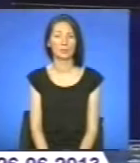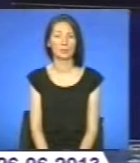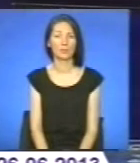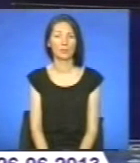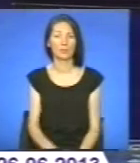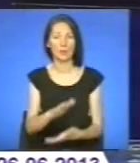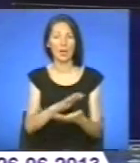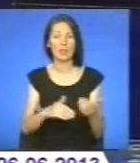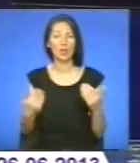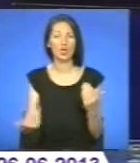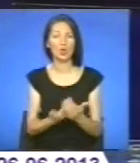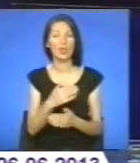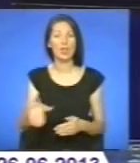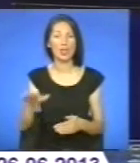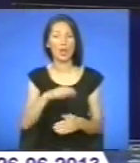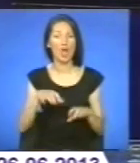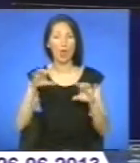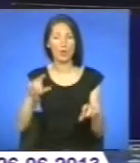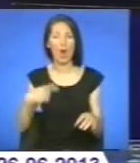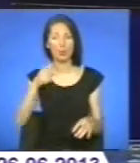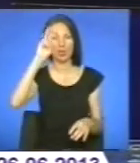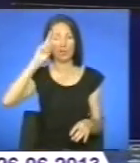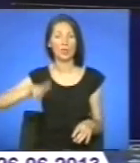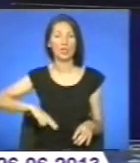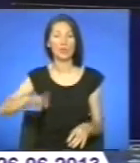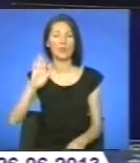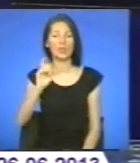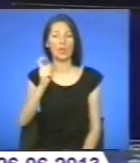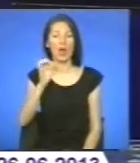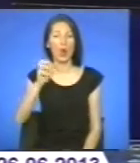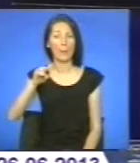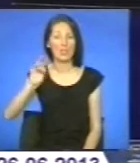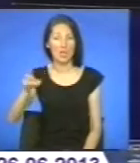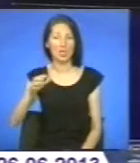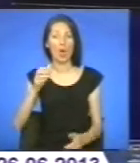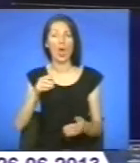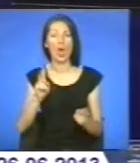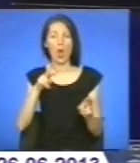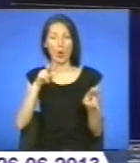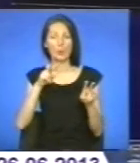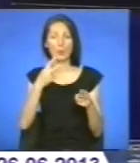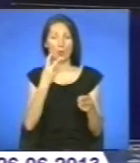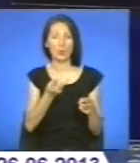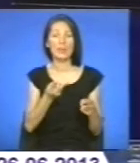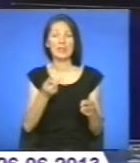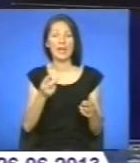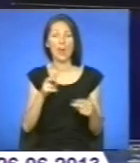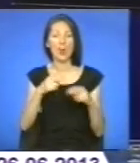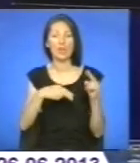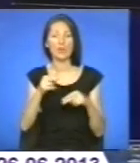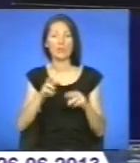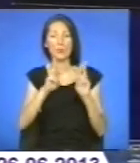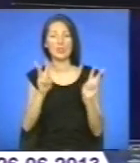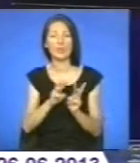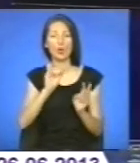І далі до новин краю. Голова облдержадміністрації Валентин Хоптян ознайомився з будівництвом Свято-Юріївського монастирського